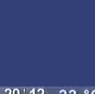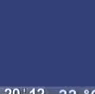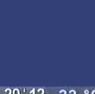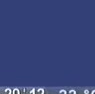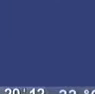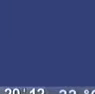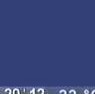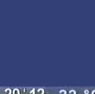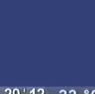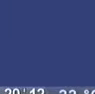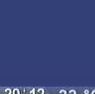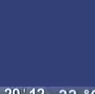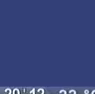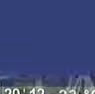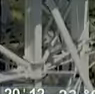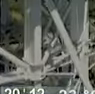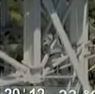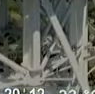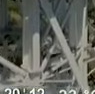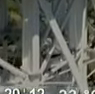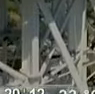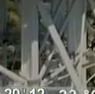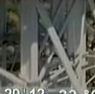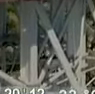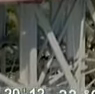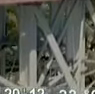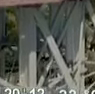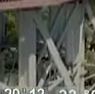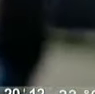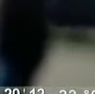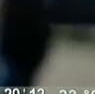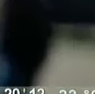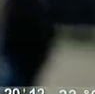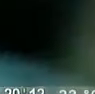Маєш організаторські та управлінські здібності? Мрієш змінювати сучасне телебачення і радіо?